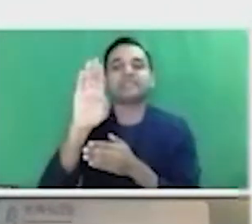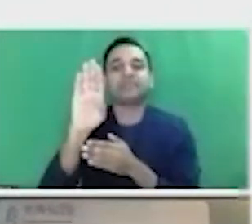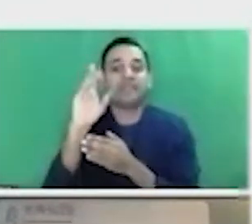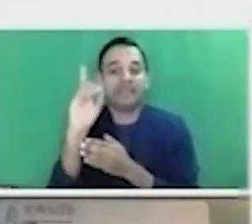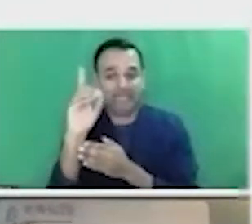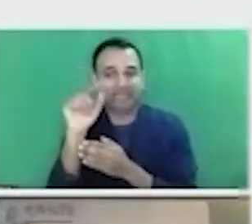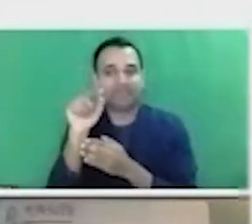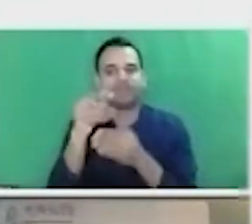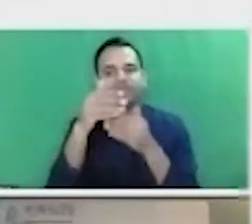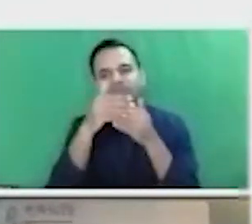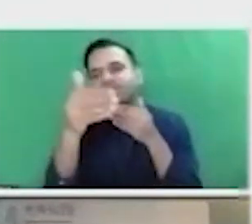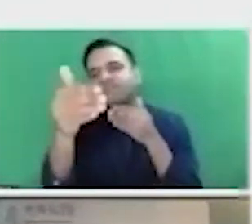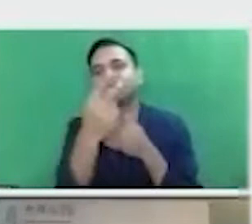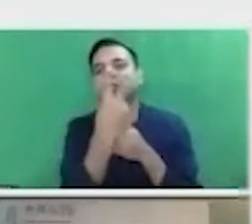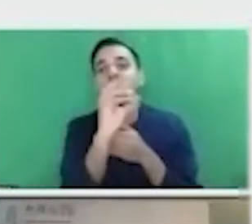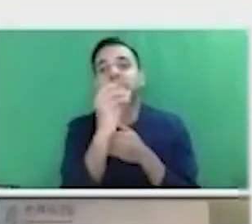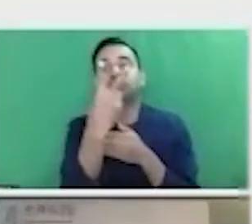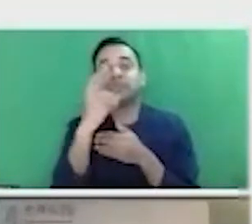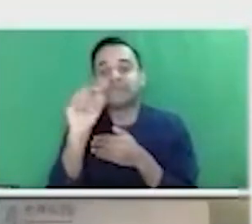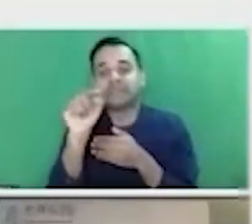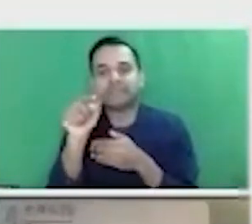سيتحدث عن البيئة.